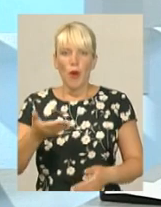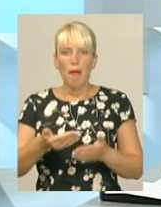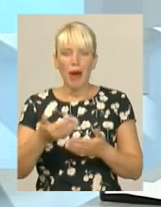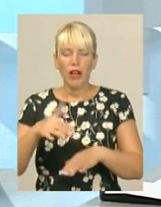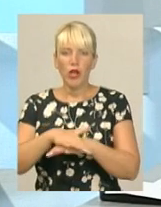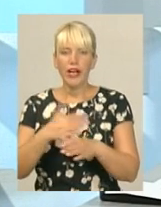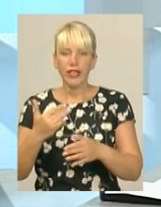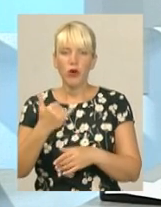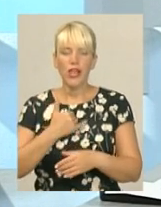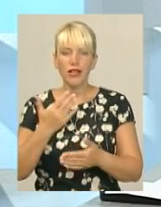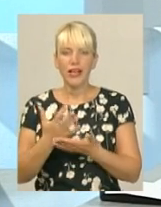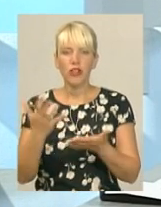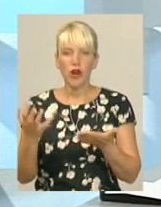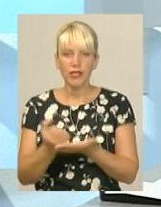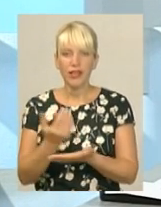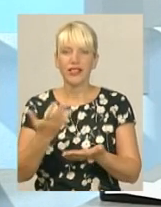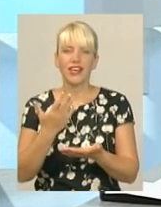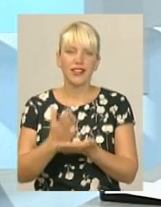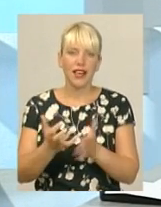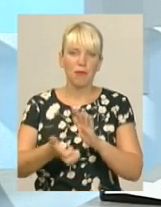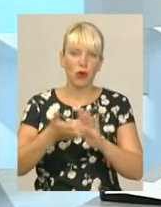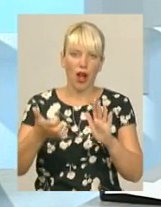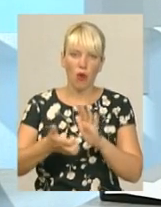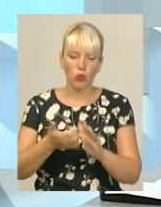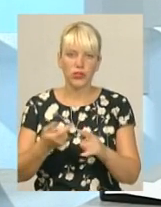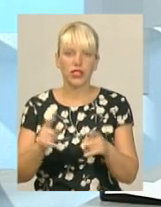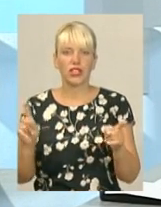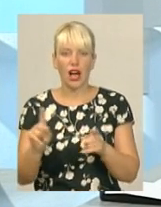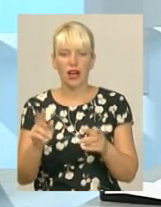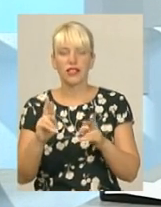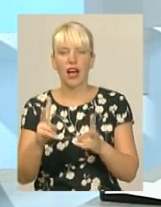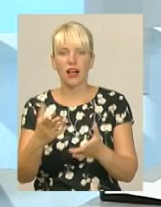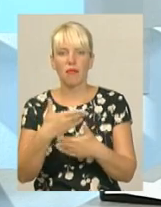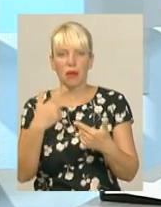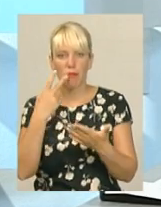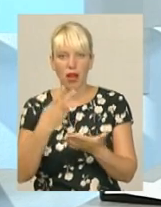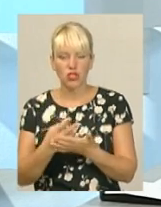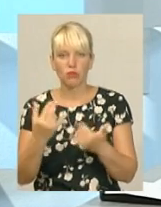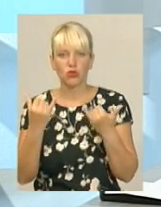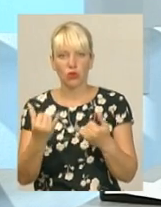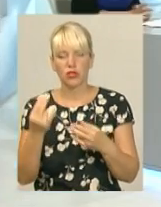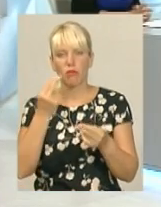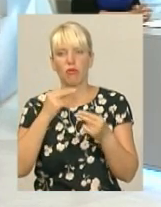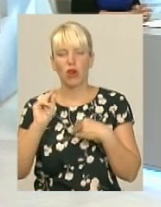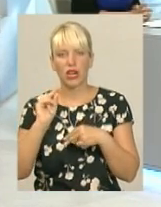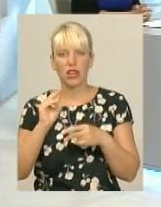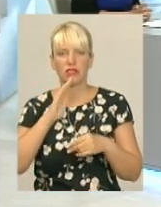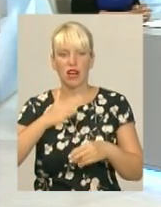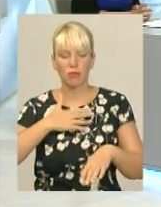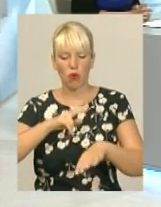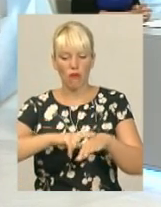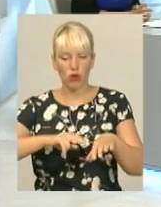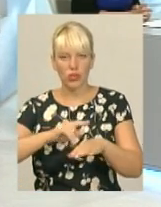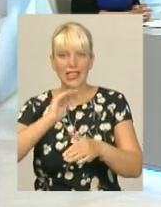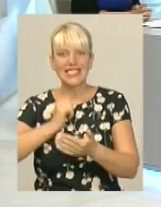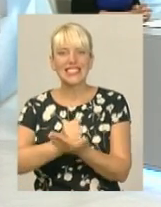нас є досягнення, які в нас є прорахунки, як ми бачимо сьогодні покращення нашого правоохоронного сервісу,